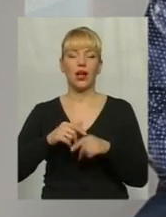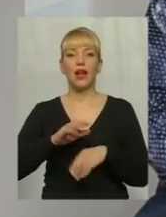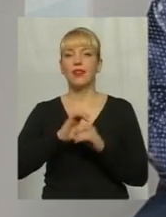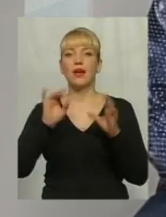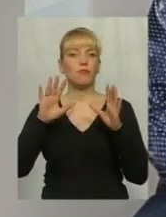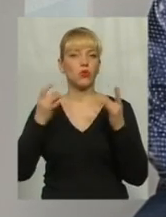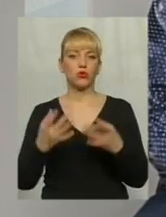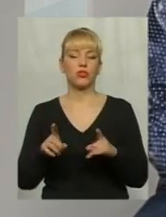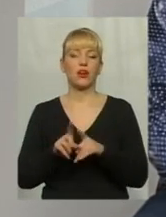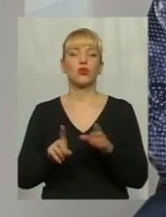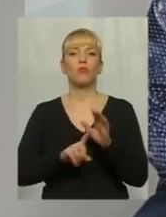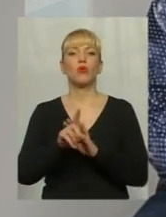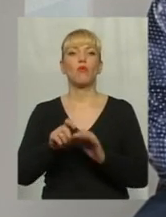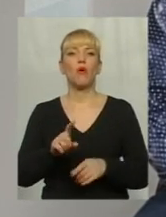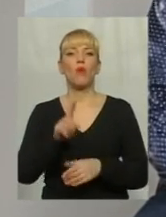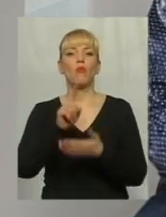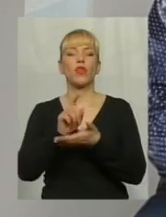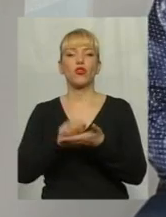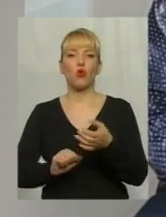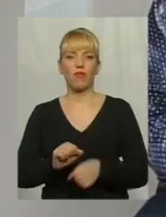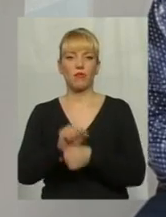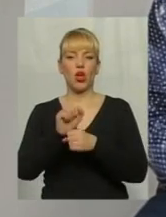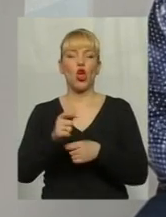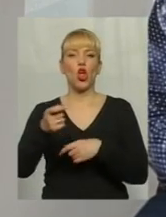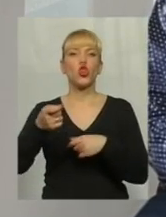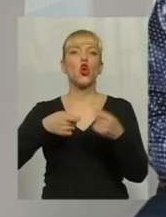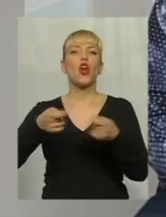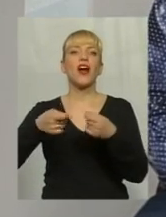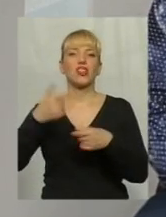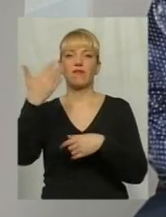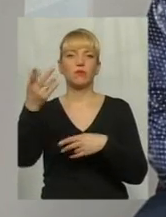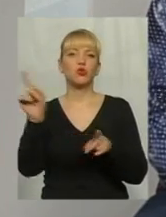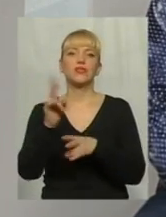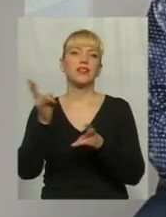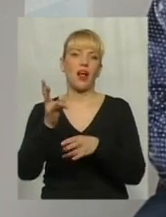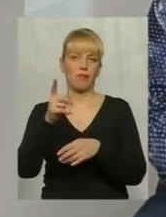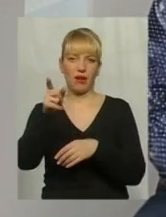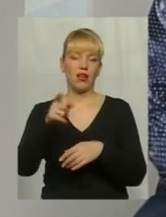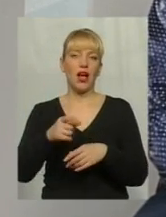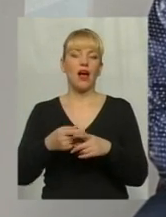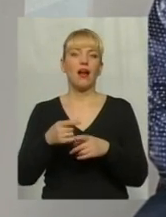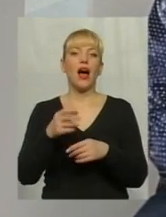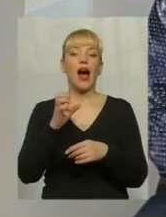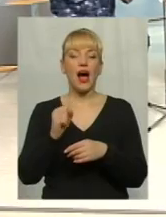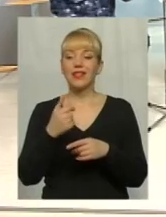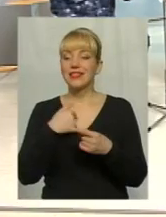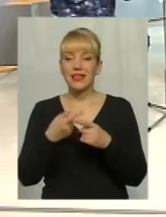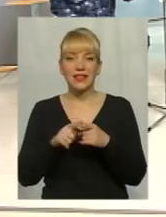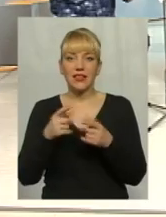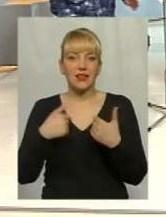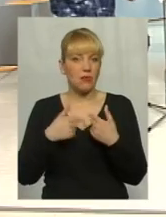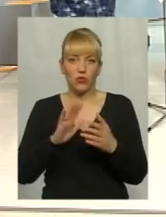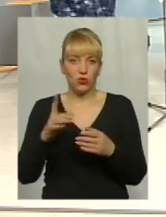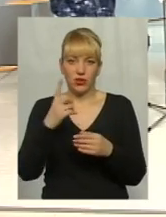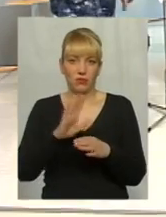починалася з податкового майдану, от торгашам щось треба, та треба нам, але завтра вам ці самі питання встануть. От поки цього не буде, до кожного хмельничанина не